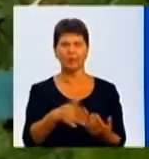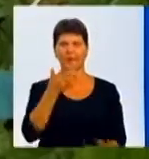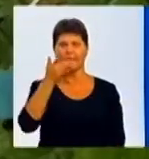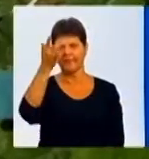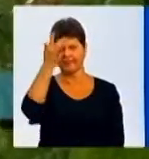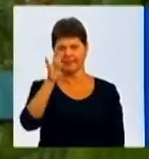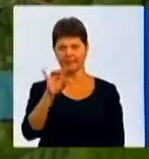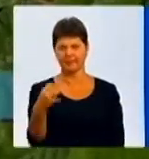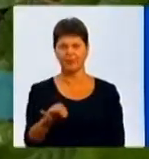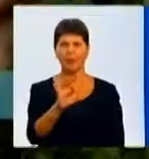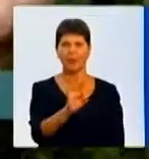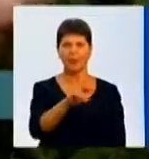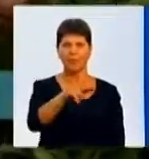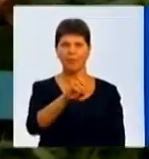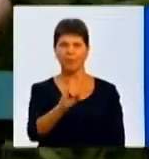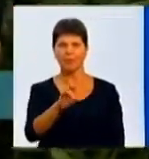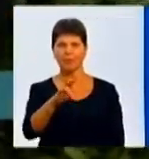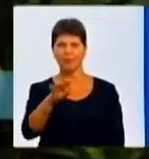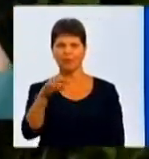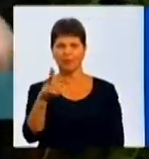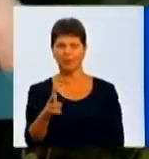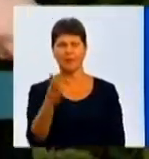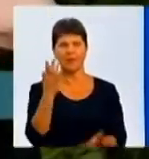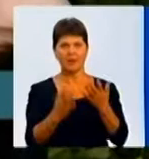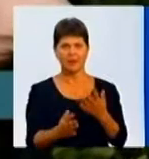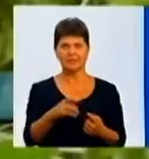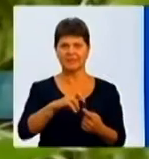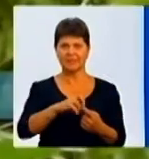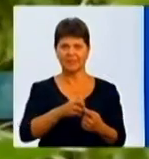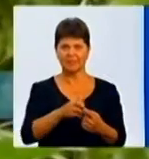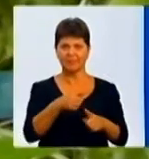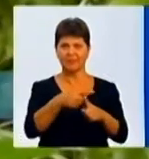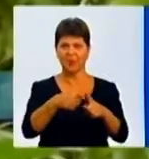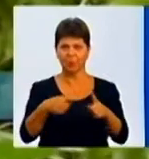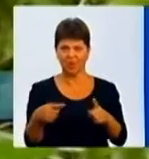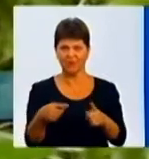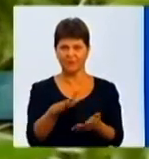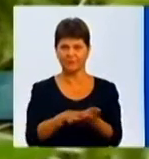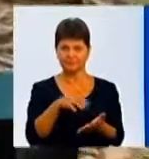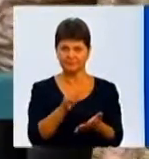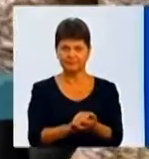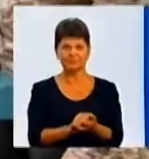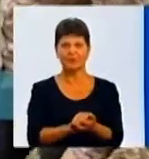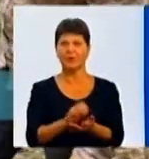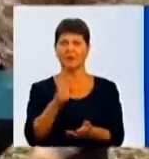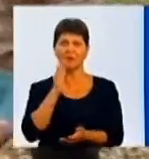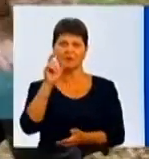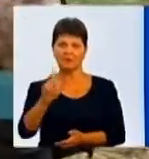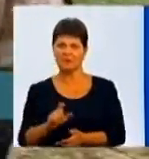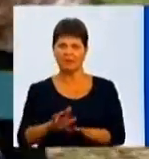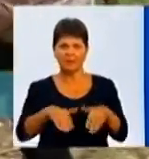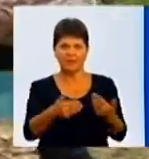ядовитий. Навіть якщо гриб зіпсований наполовину, каже грибниця, кидати його до свого кошику не варто. Он